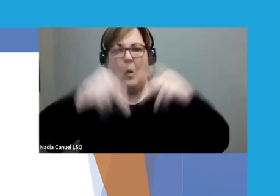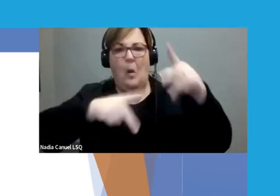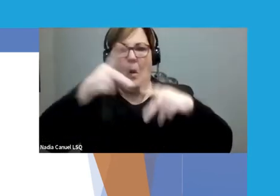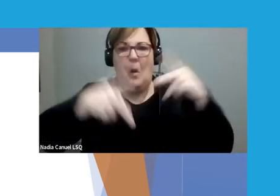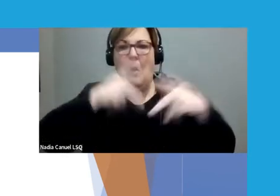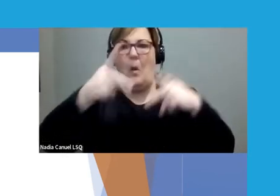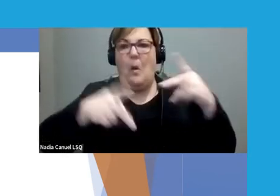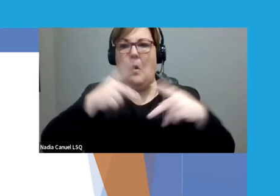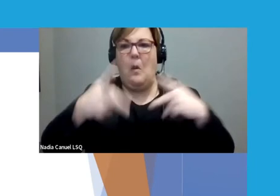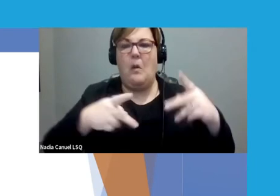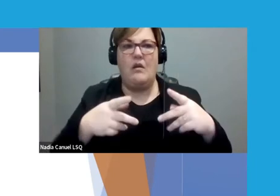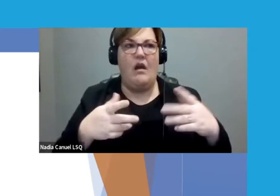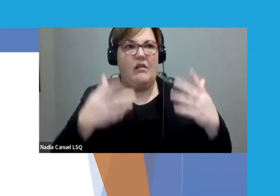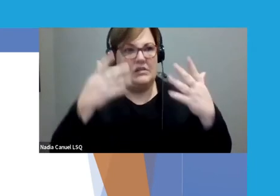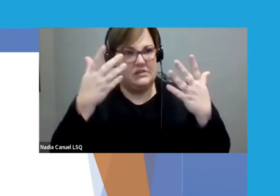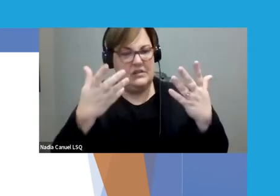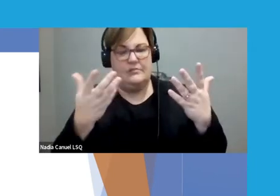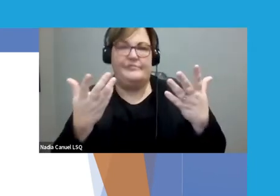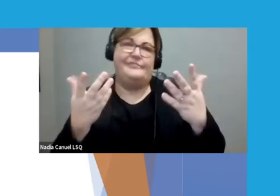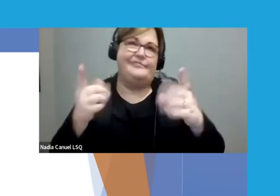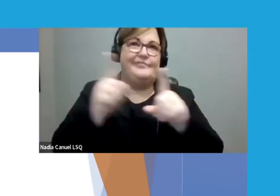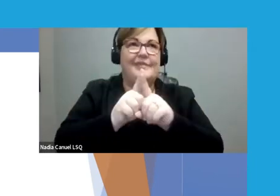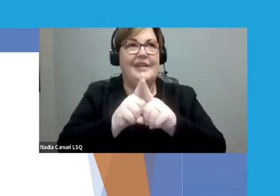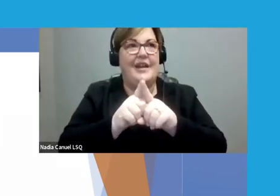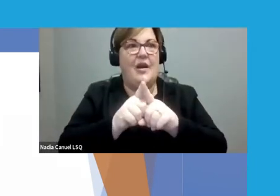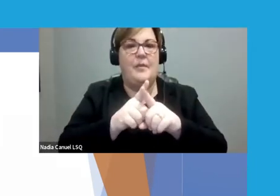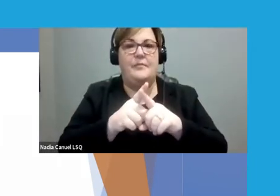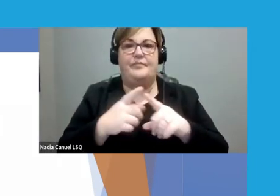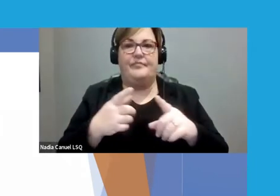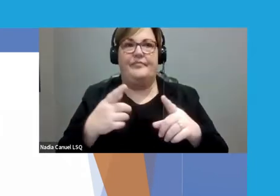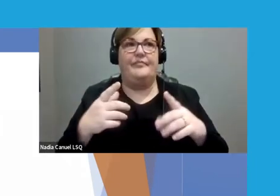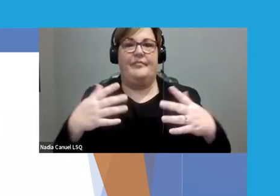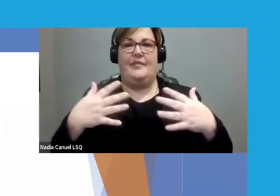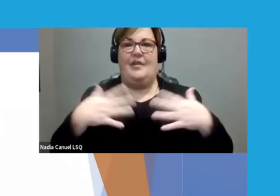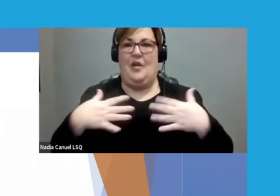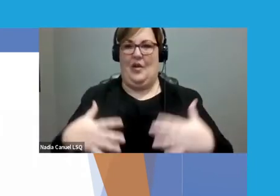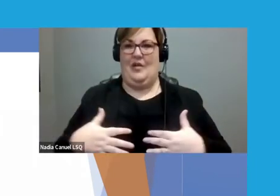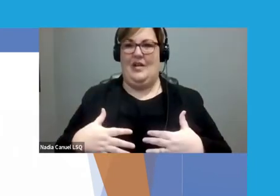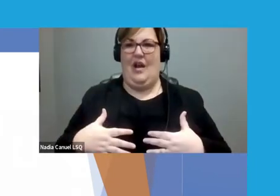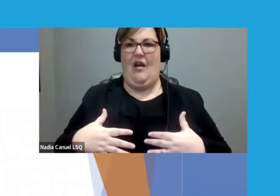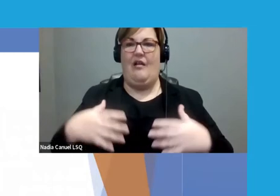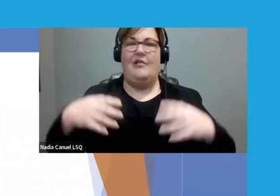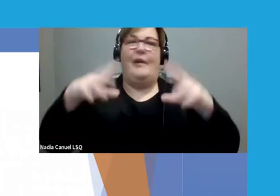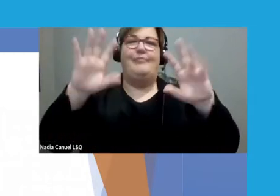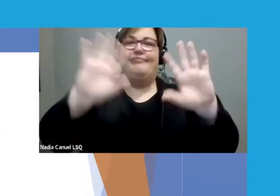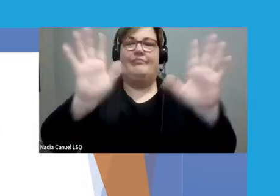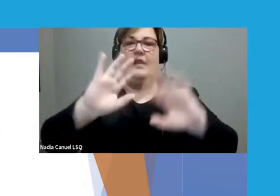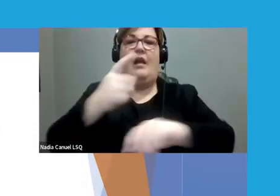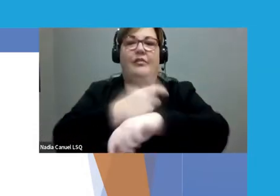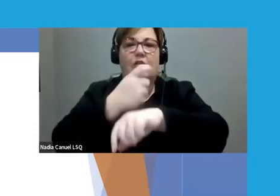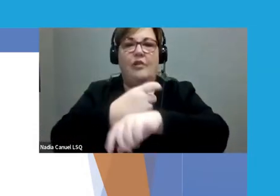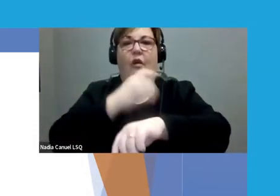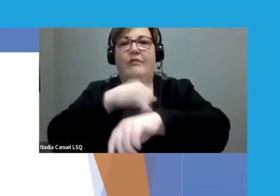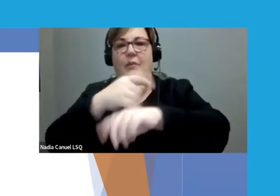a investi, si on veut, leur corps ou comment le corps médical a investi leur corps.